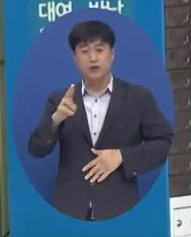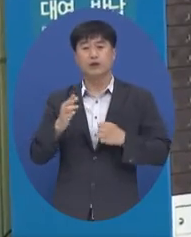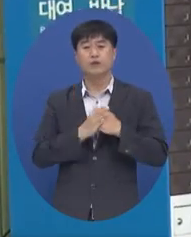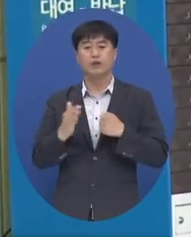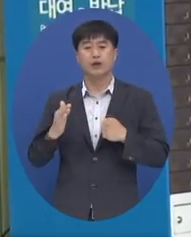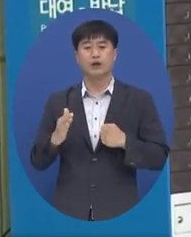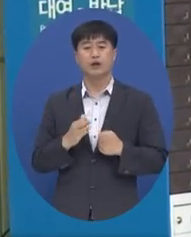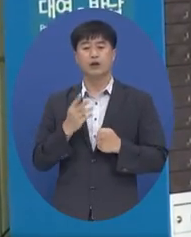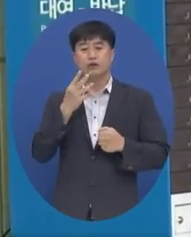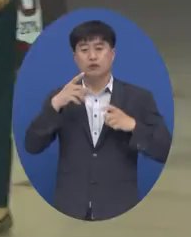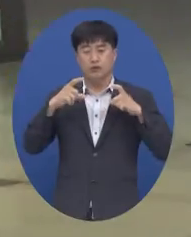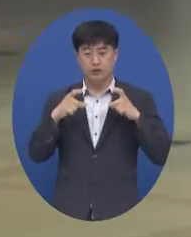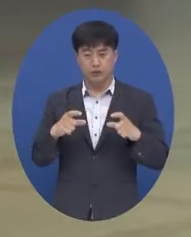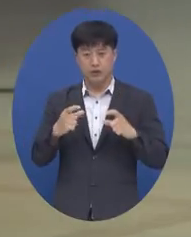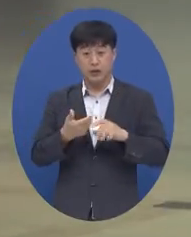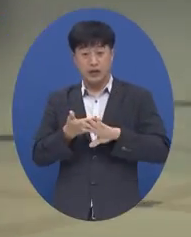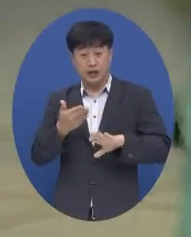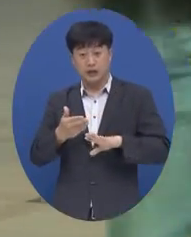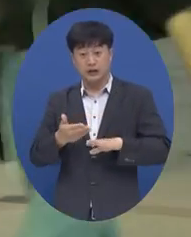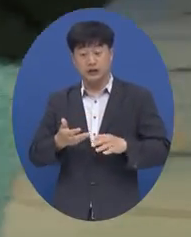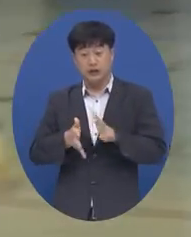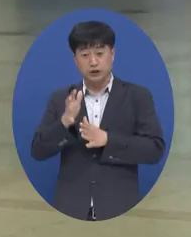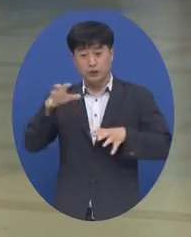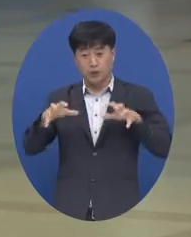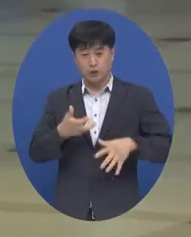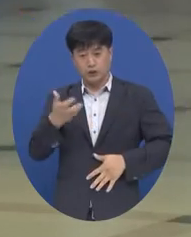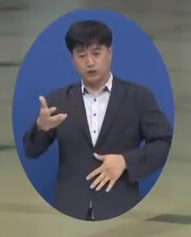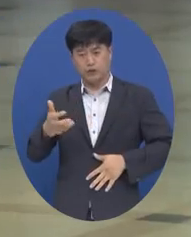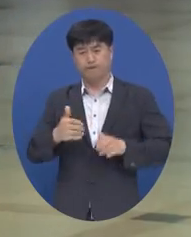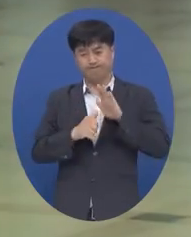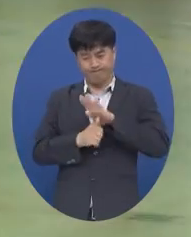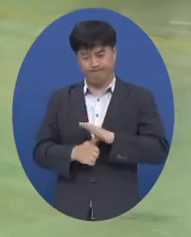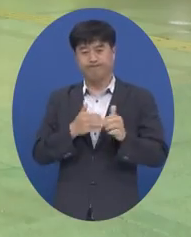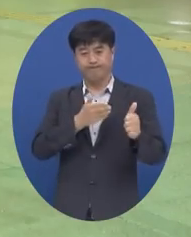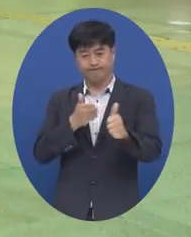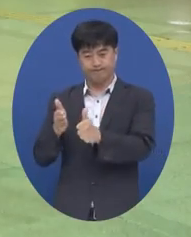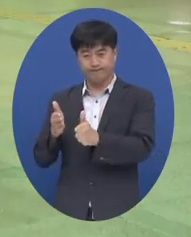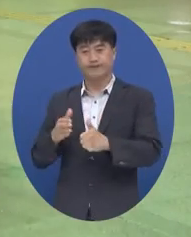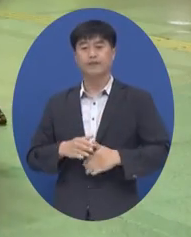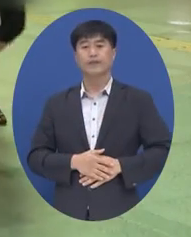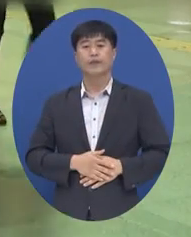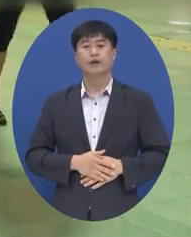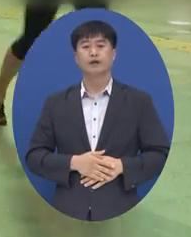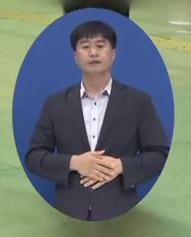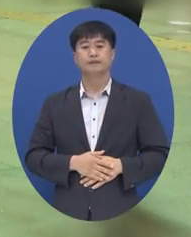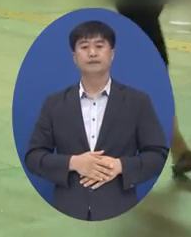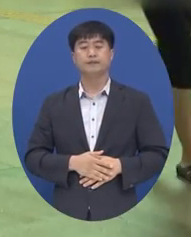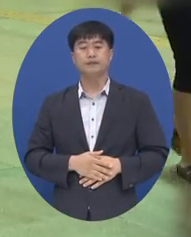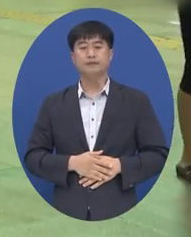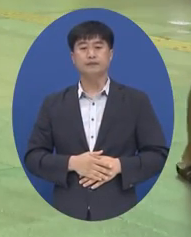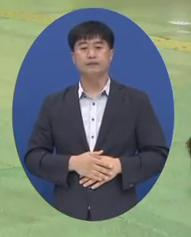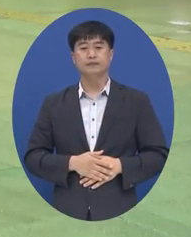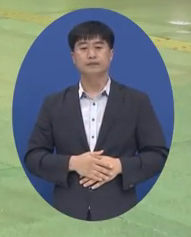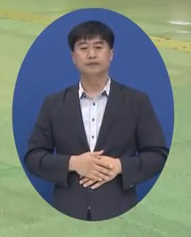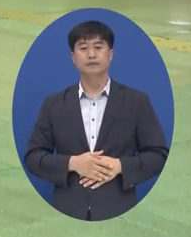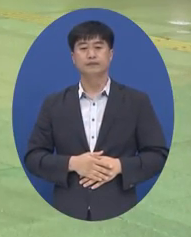만큼 수도권에서 다른 시도로 이동은 자제하는 게 좋습니다. 경기 GTV 구영슬입니다.